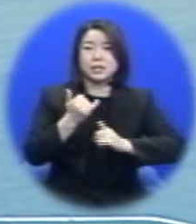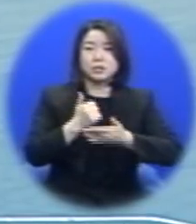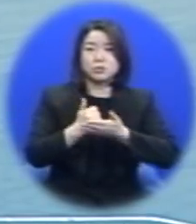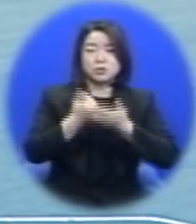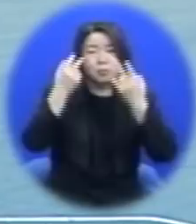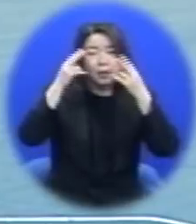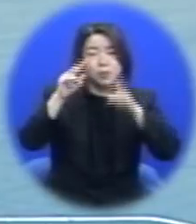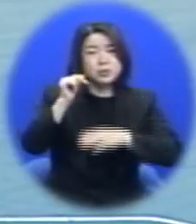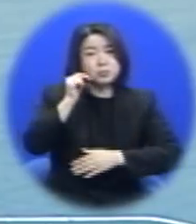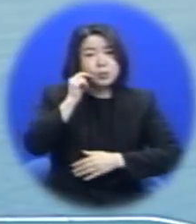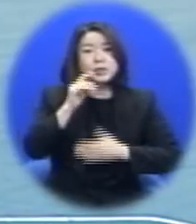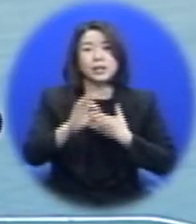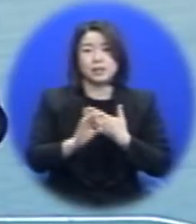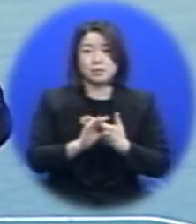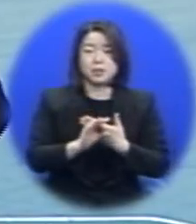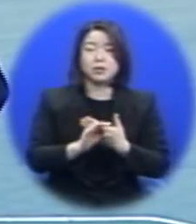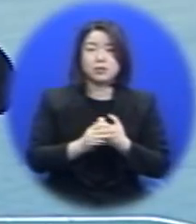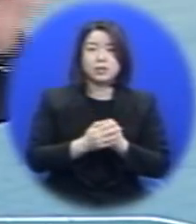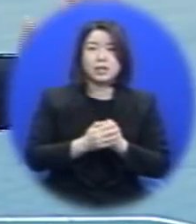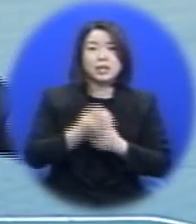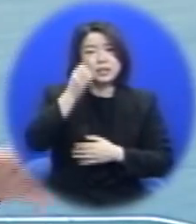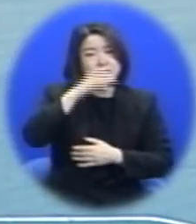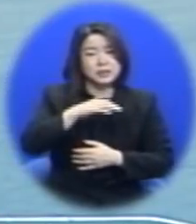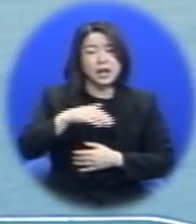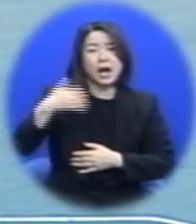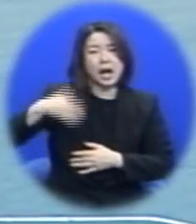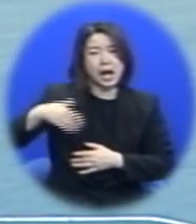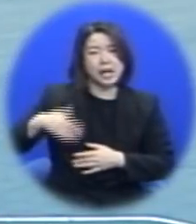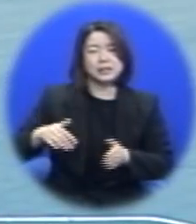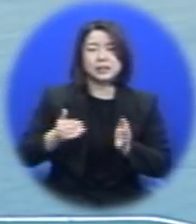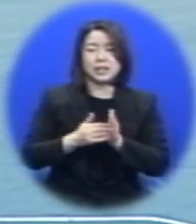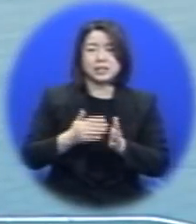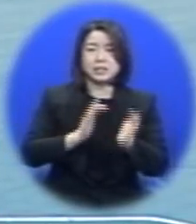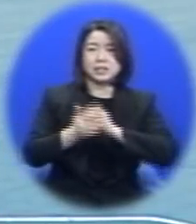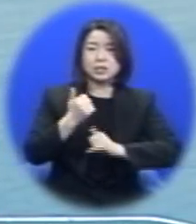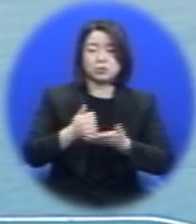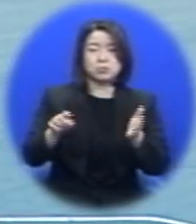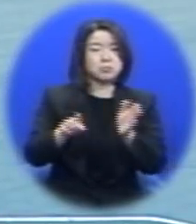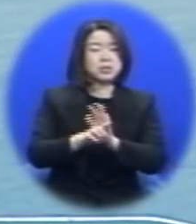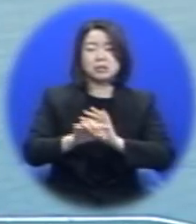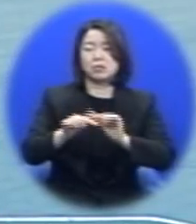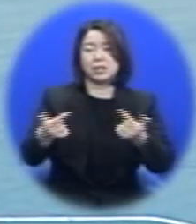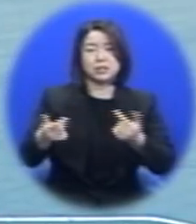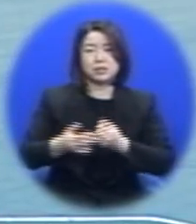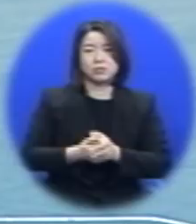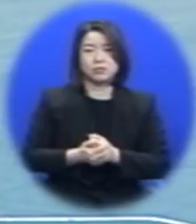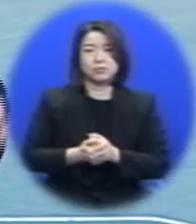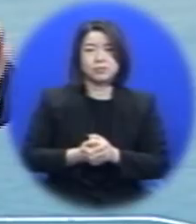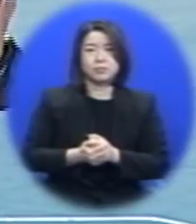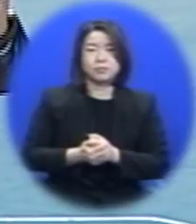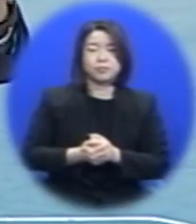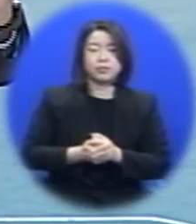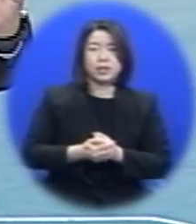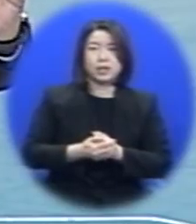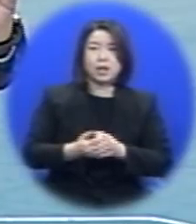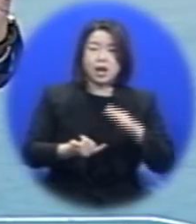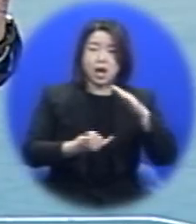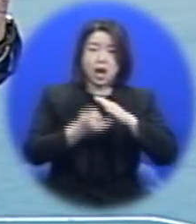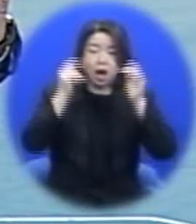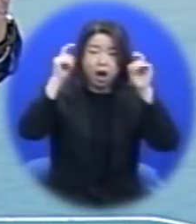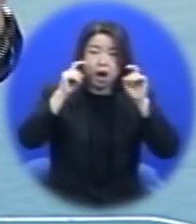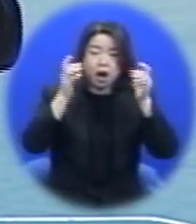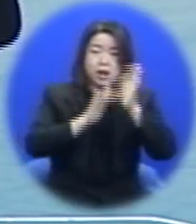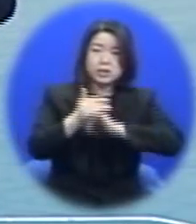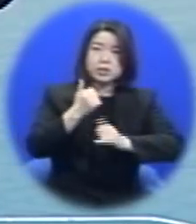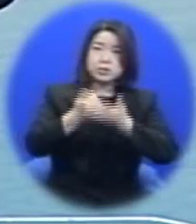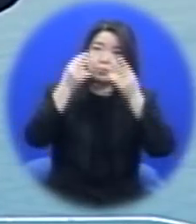바라보지 못하고 있다면 그는 아직까지 예수님을 믿는 사람이 아닙니다. 어린 양 예수님을 바라보게